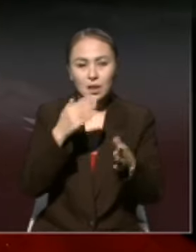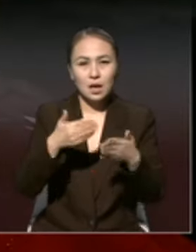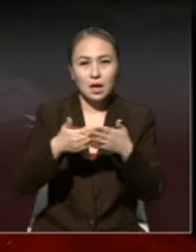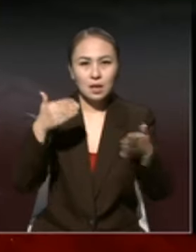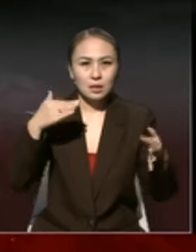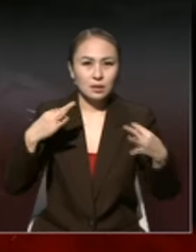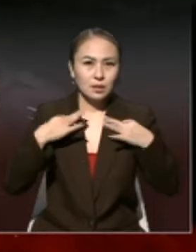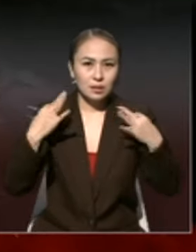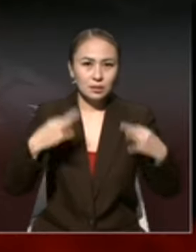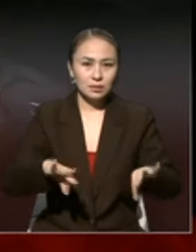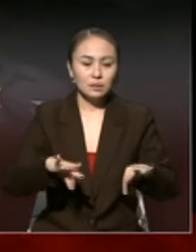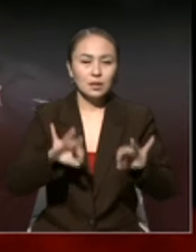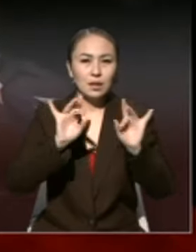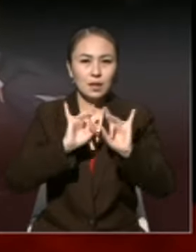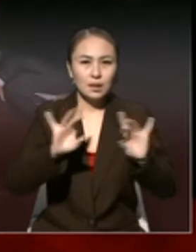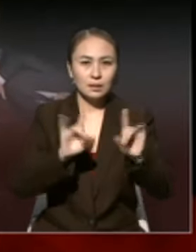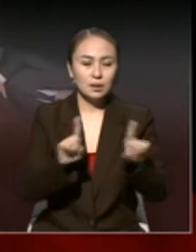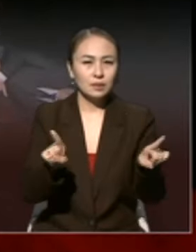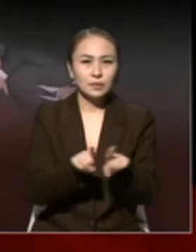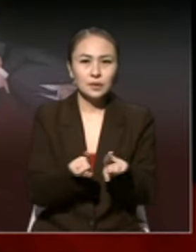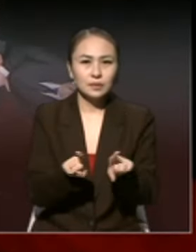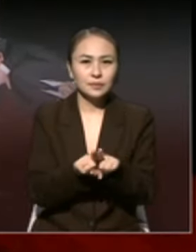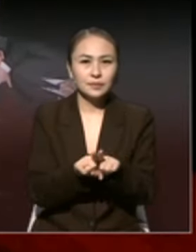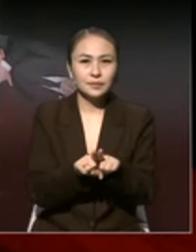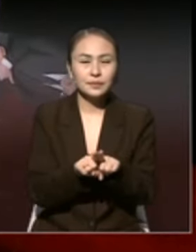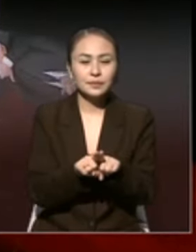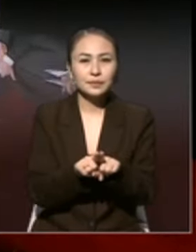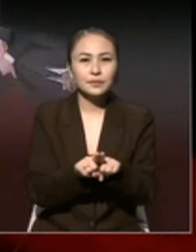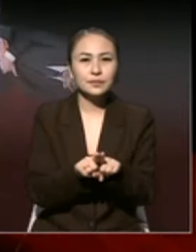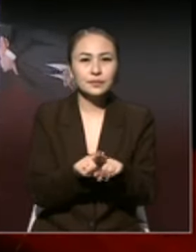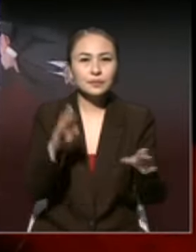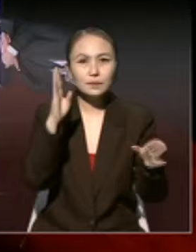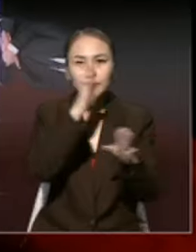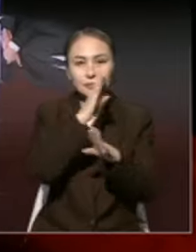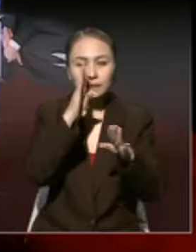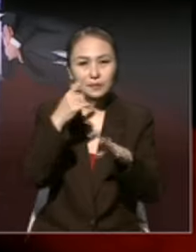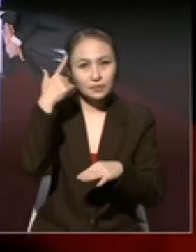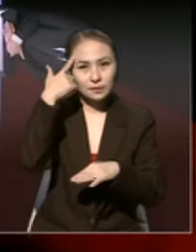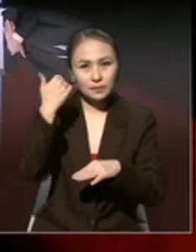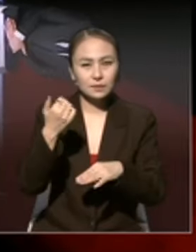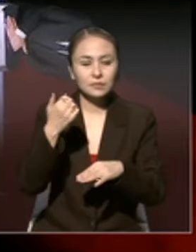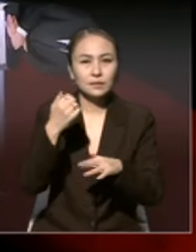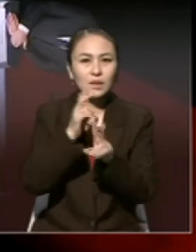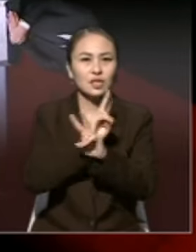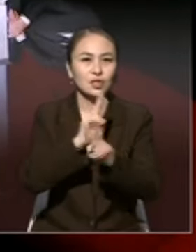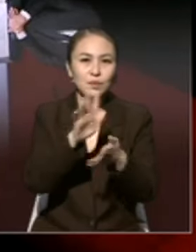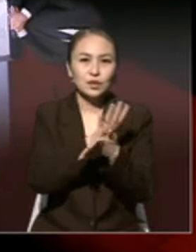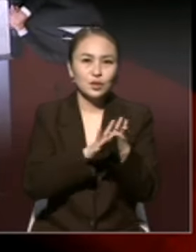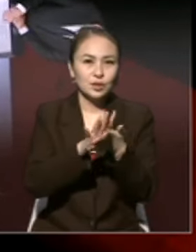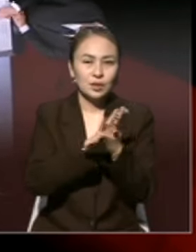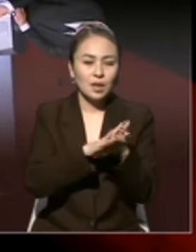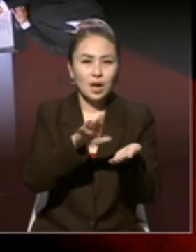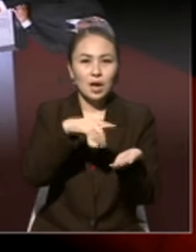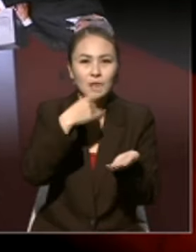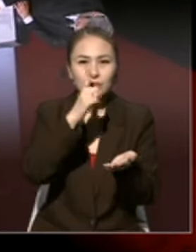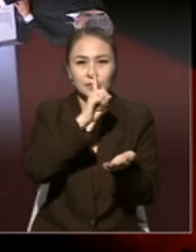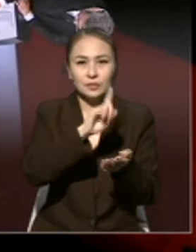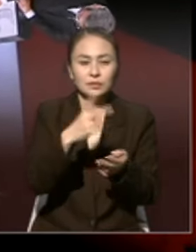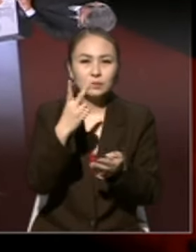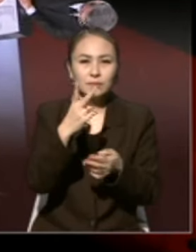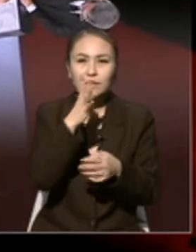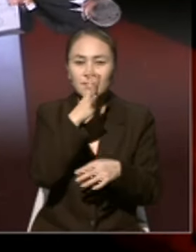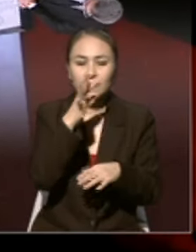ала даже хабарлап айтқанмен де, енді табиғат білесіз, оны ешкімге ештеңке айтпай, бір екі